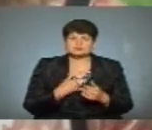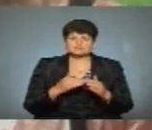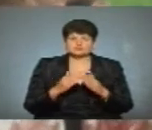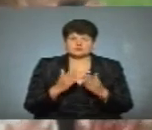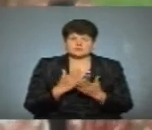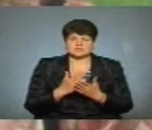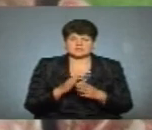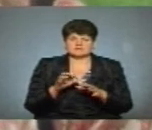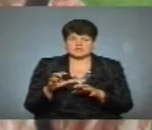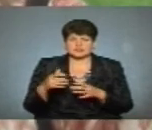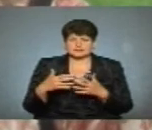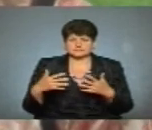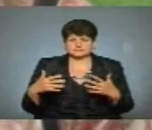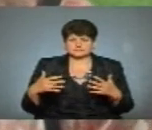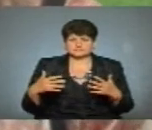живе тварин.